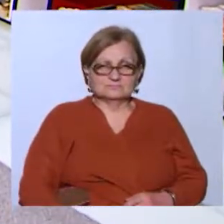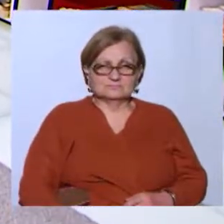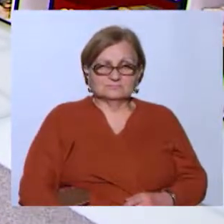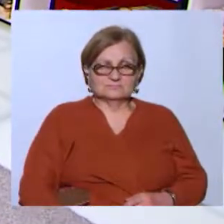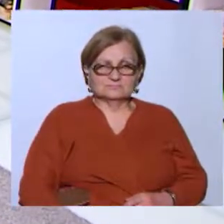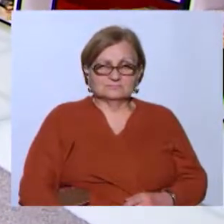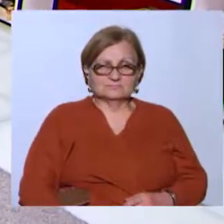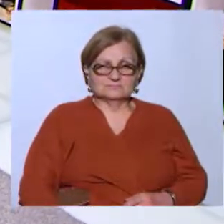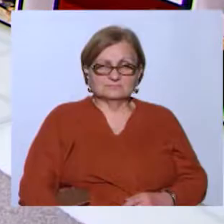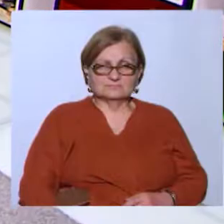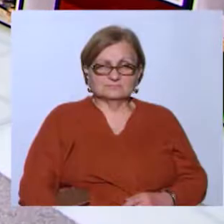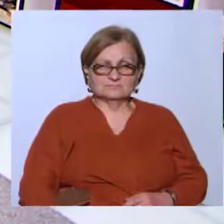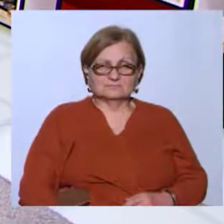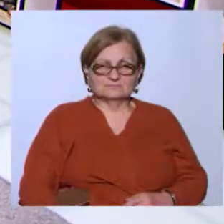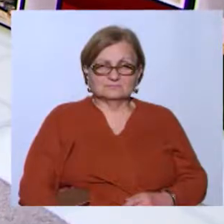აი ასე.